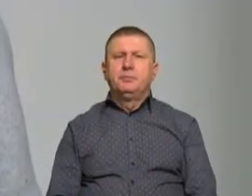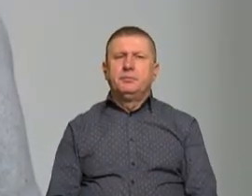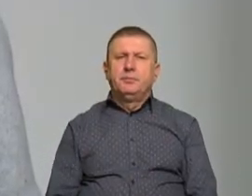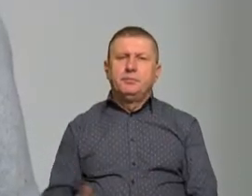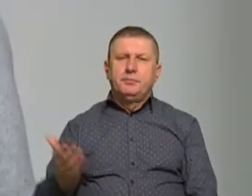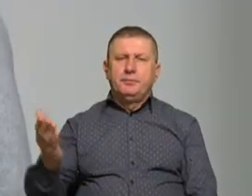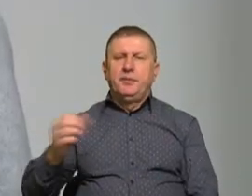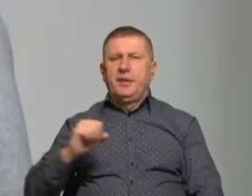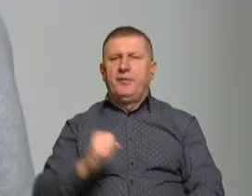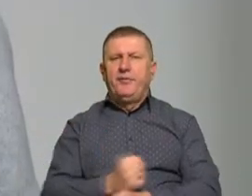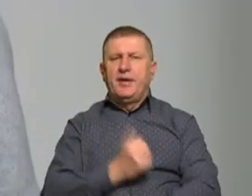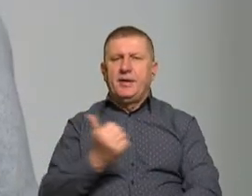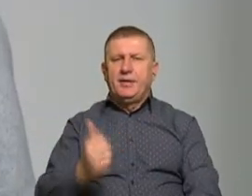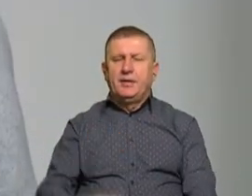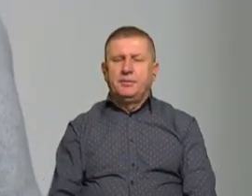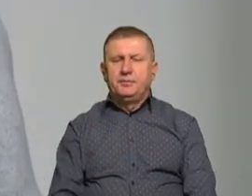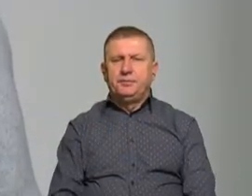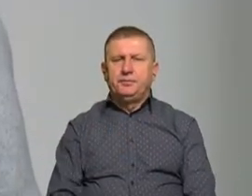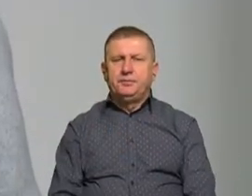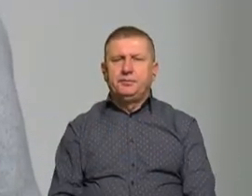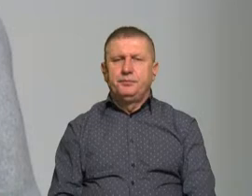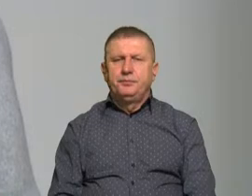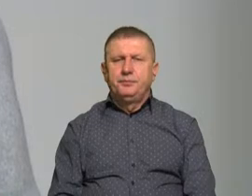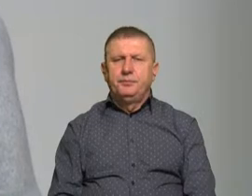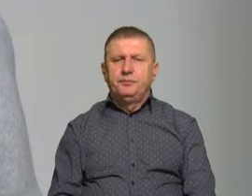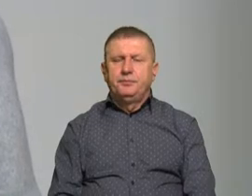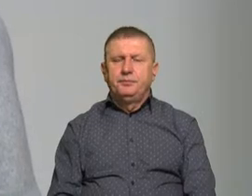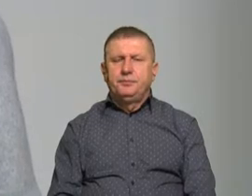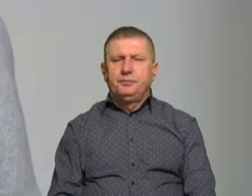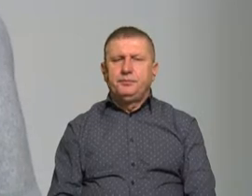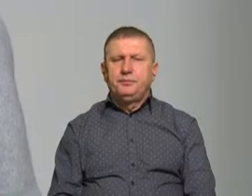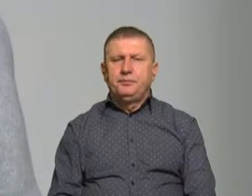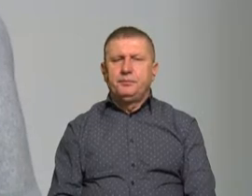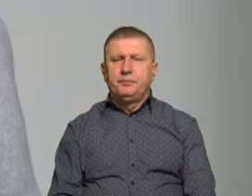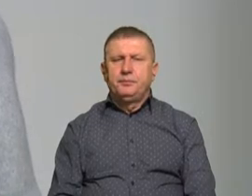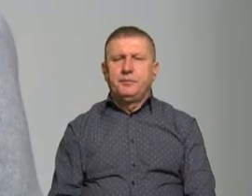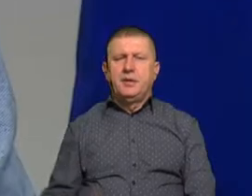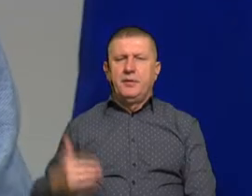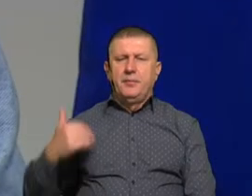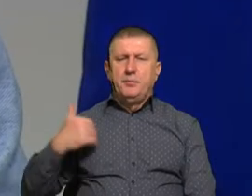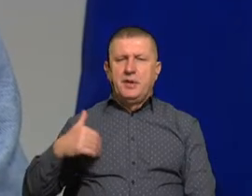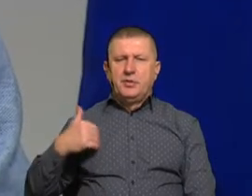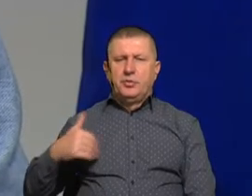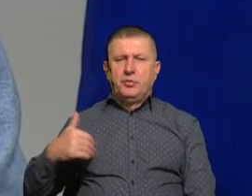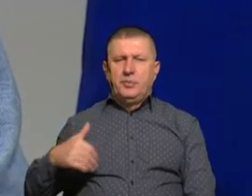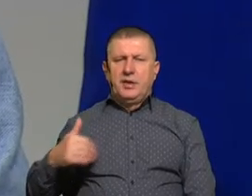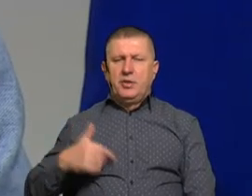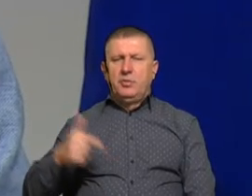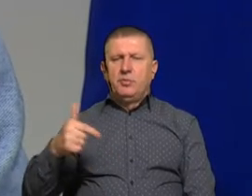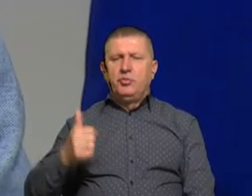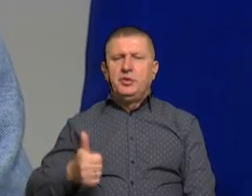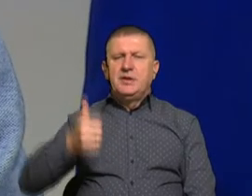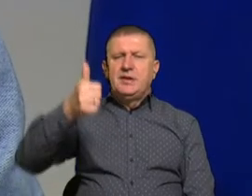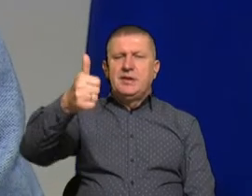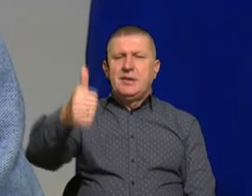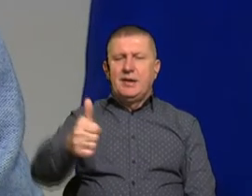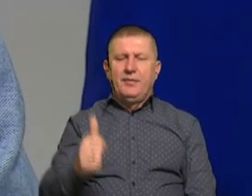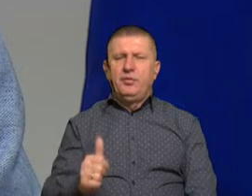Szymon Twardak, proszę powiedzieć o swojej koncepcji. W Bielsku-Białej powinniśmy stawiać na